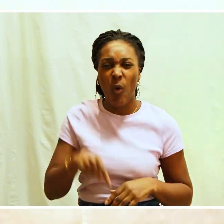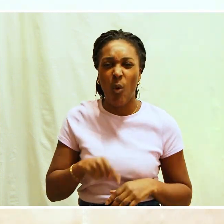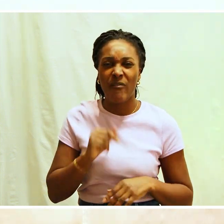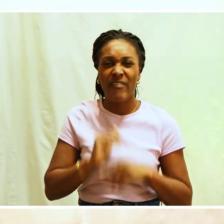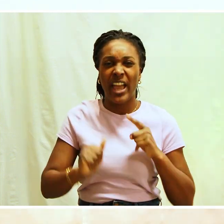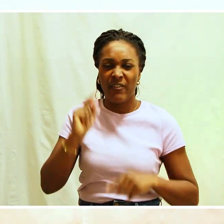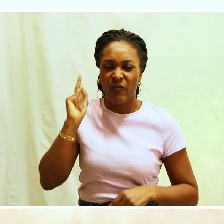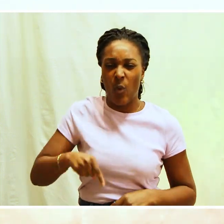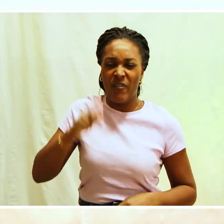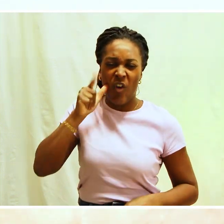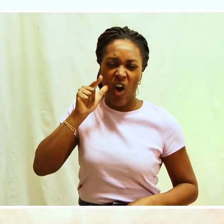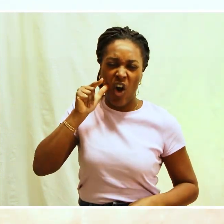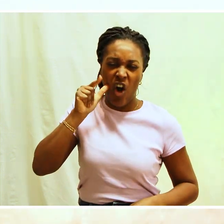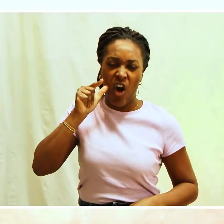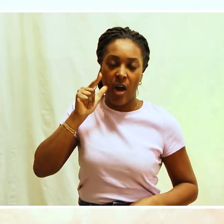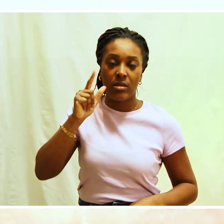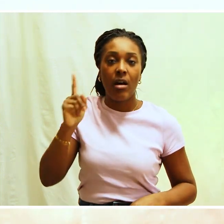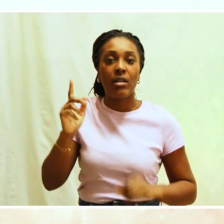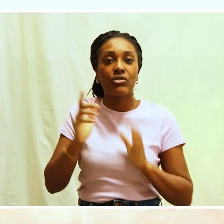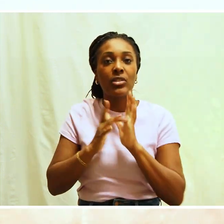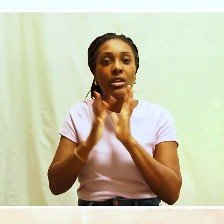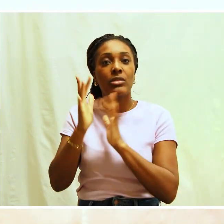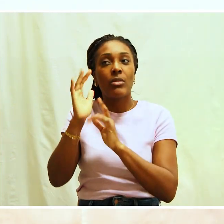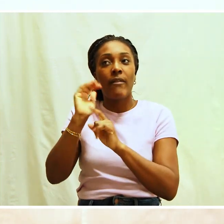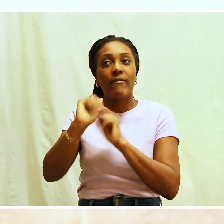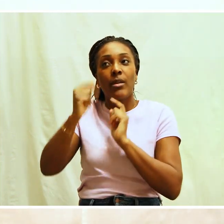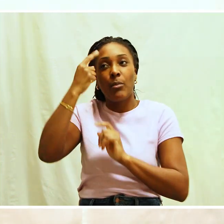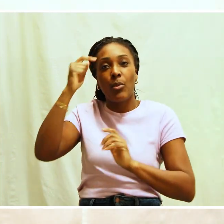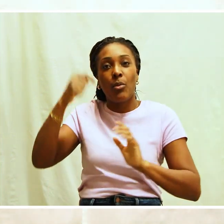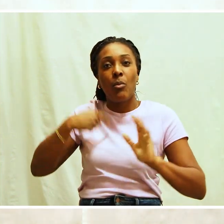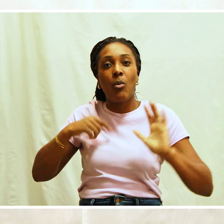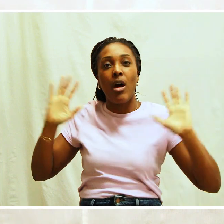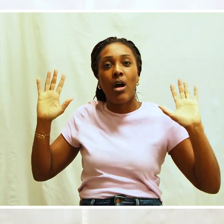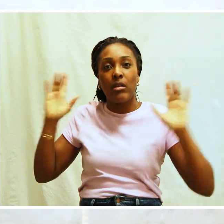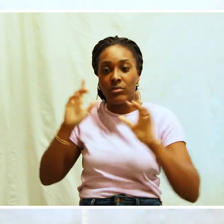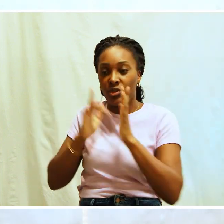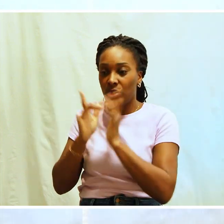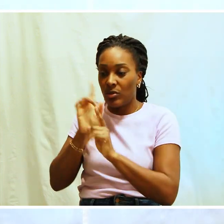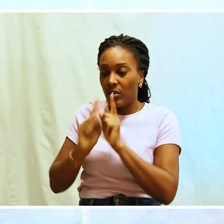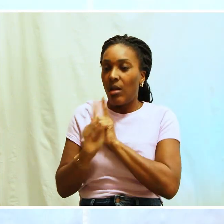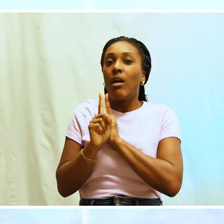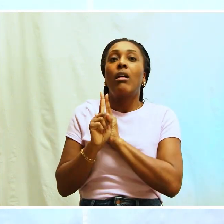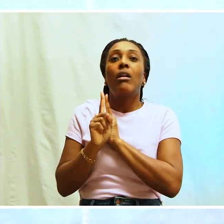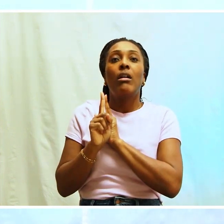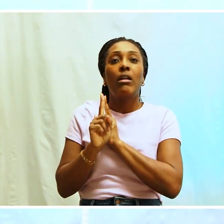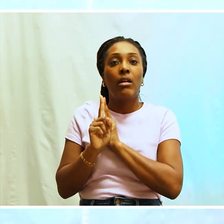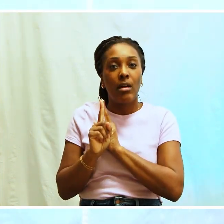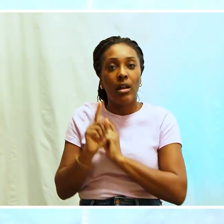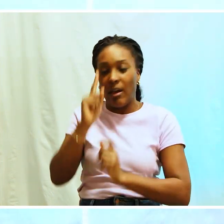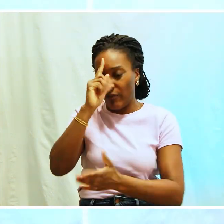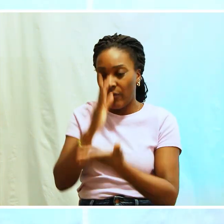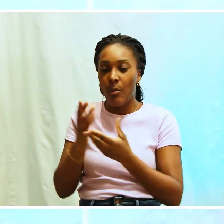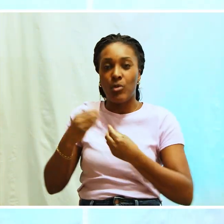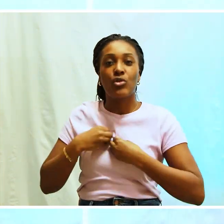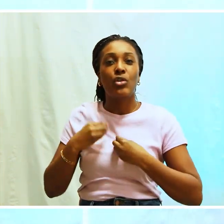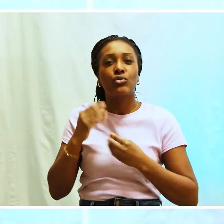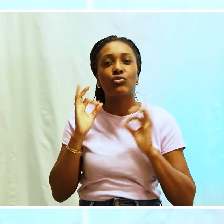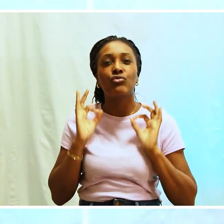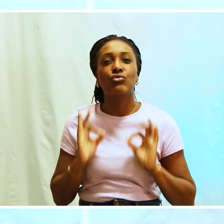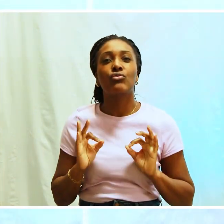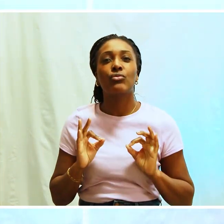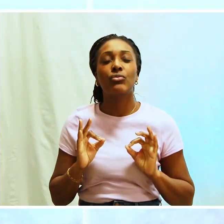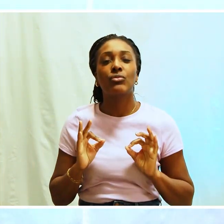plaire » à « non, Jésus-Christ a fait pour plaire à Dieu et moi je suis justifié par la foi ». Il va entrer dans